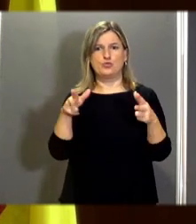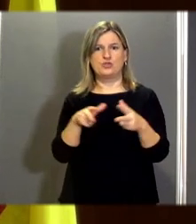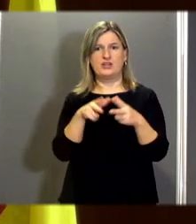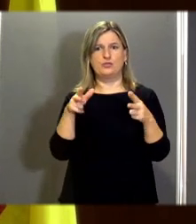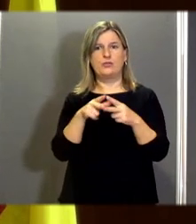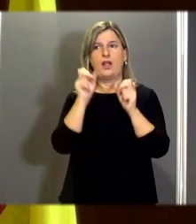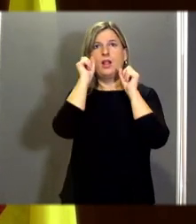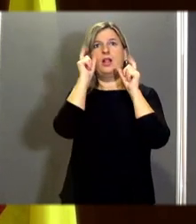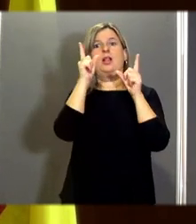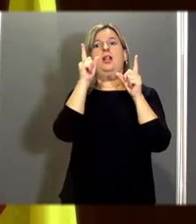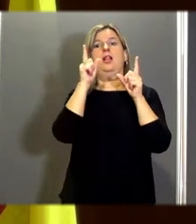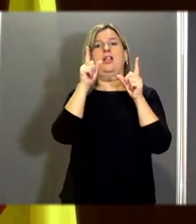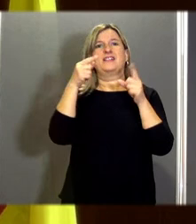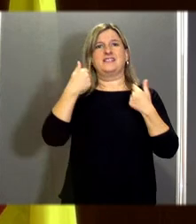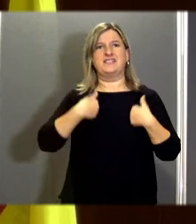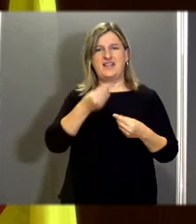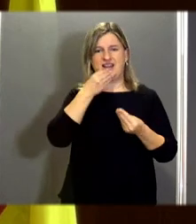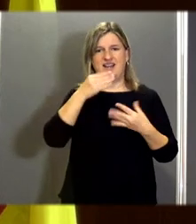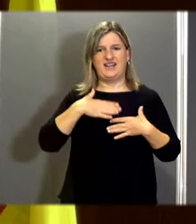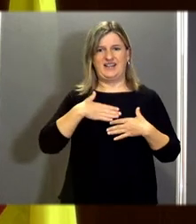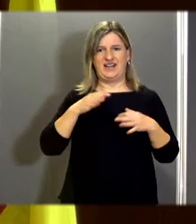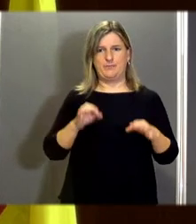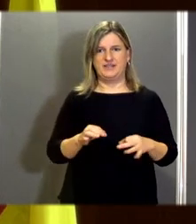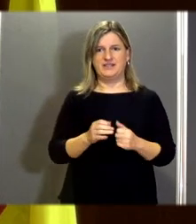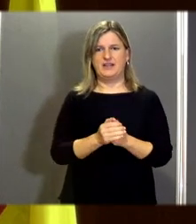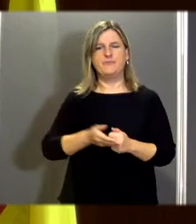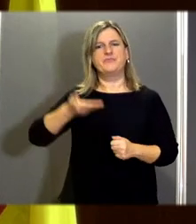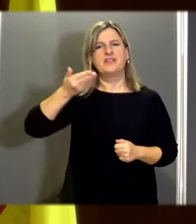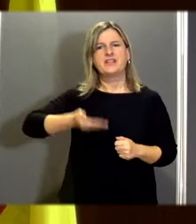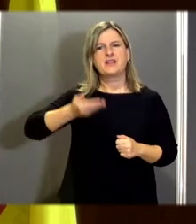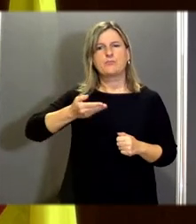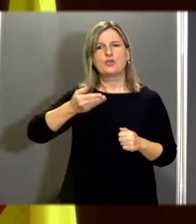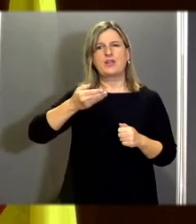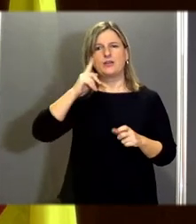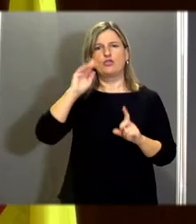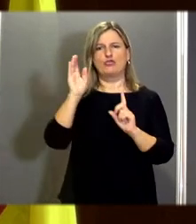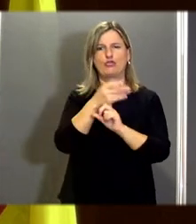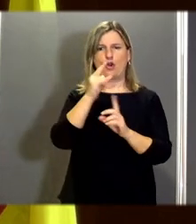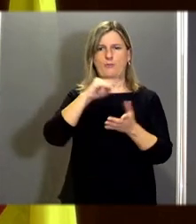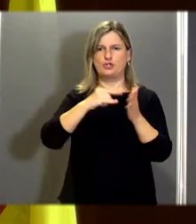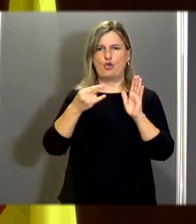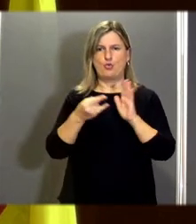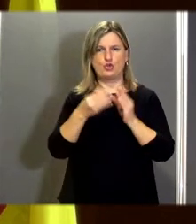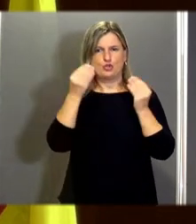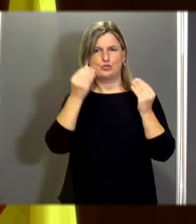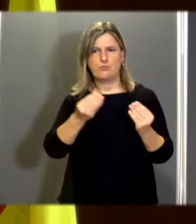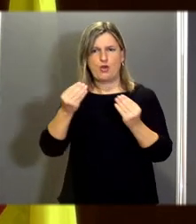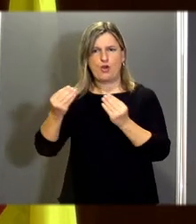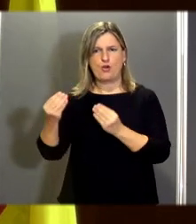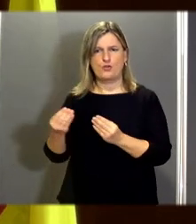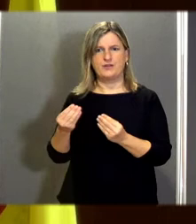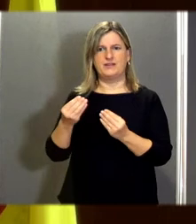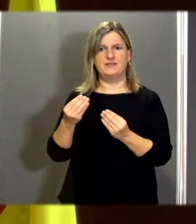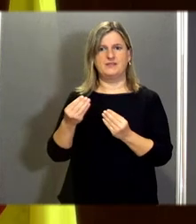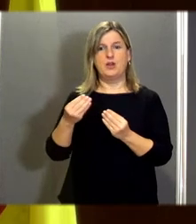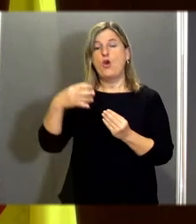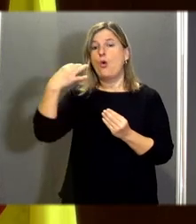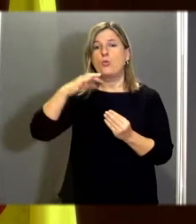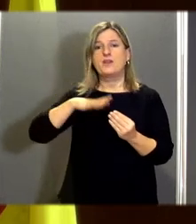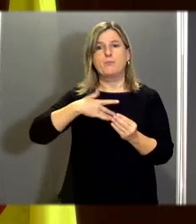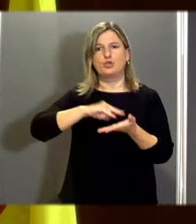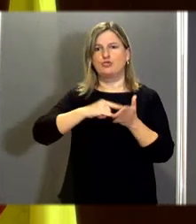s'hi senten representats. És de gran importància trobar-ne solucions efectives que només garanteix la